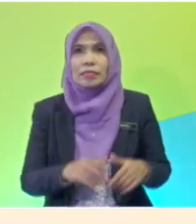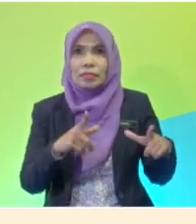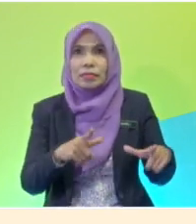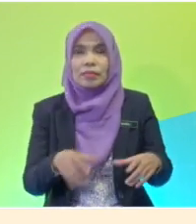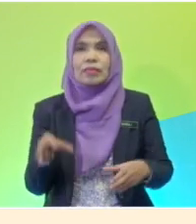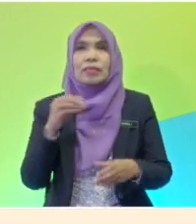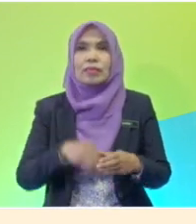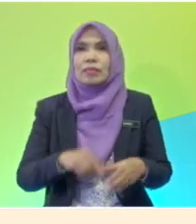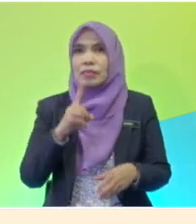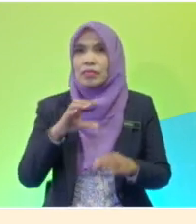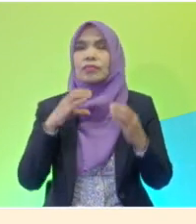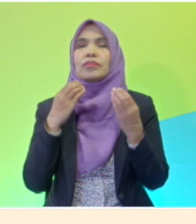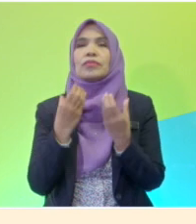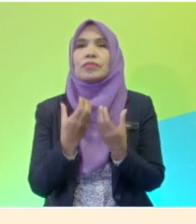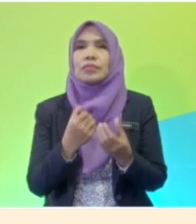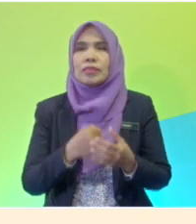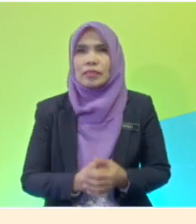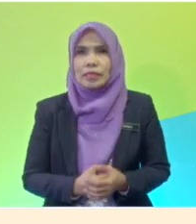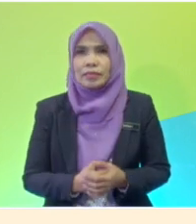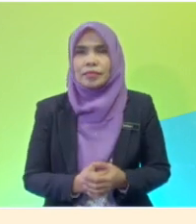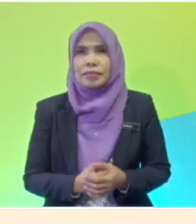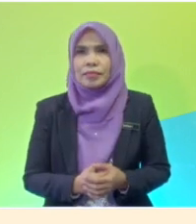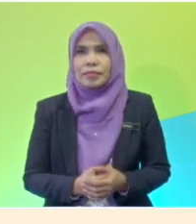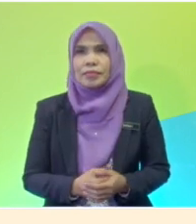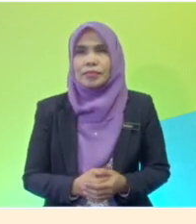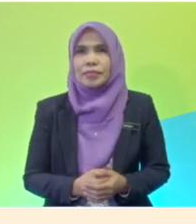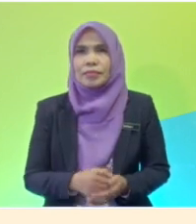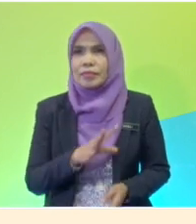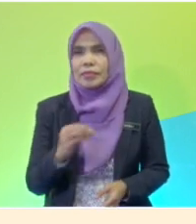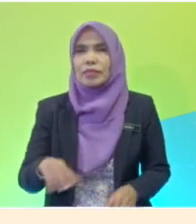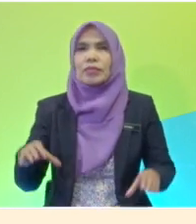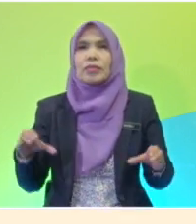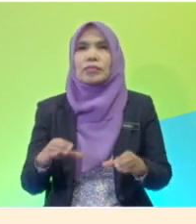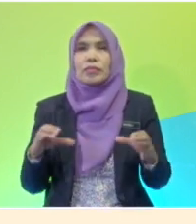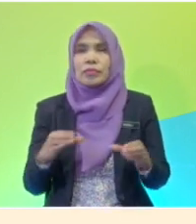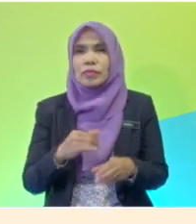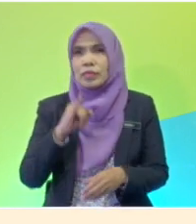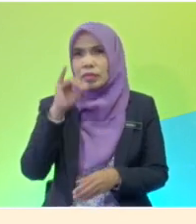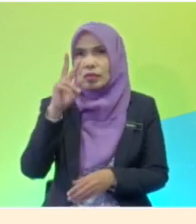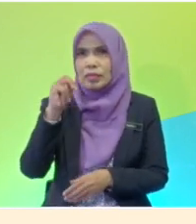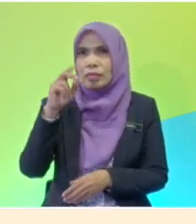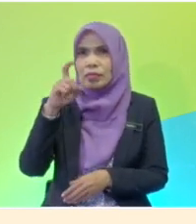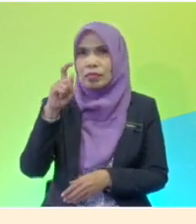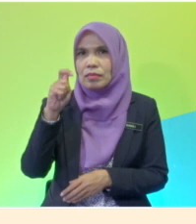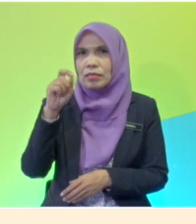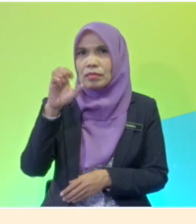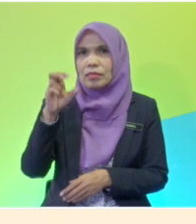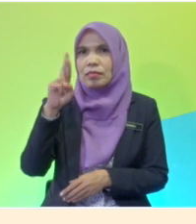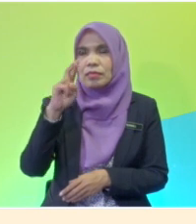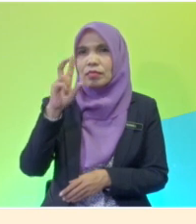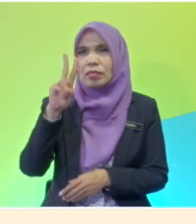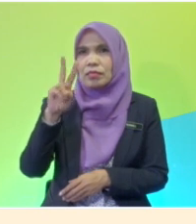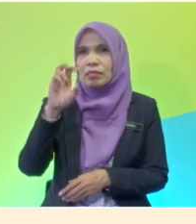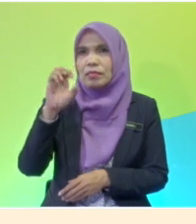khas sesama itu sesi kami individu ataupun sesi kelompok untuk kita buat intervensi khas supaya keyakinan diri datang kepada mereka